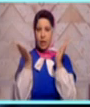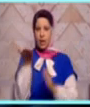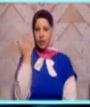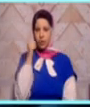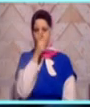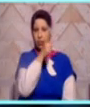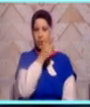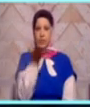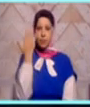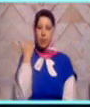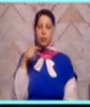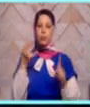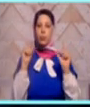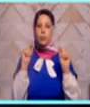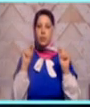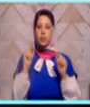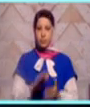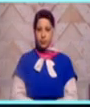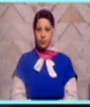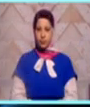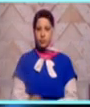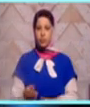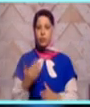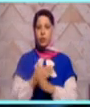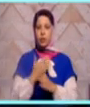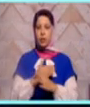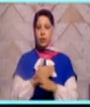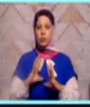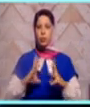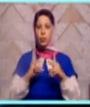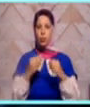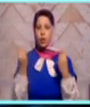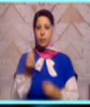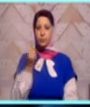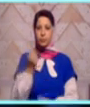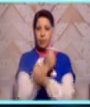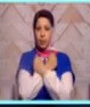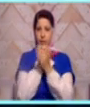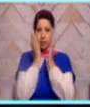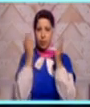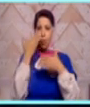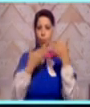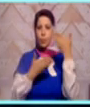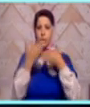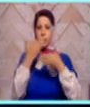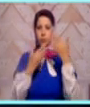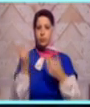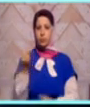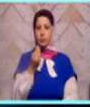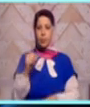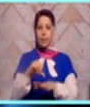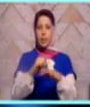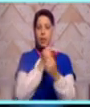المصرية، ولذلك بيتم طبعا تطوير المنطقة المحيطة ودهان العمارات المواجهة لهذه المنطقة،